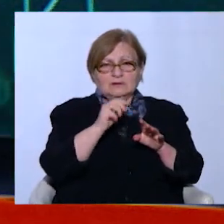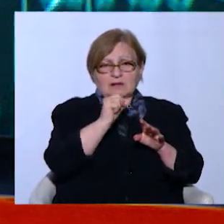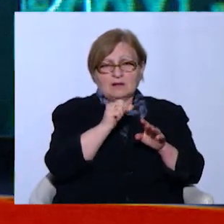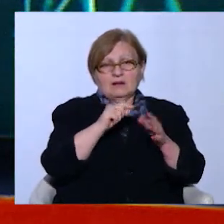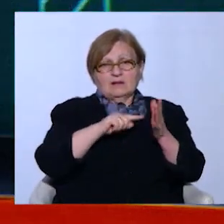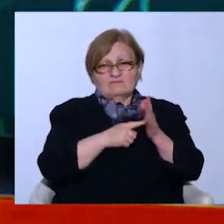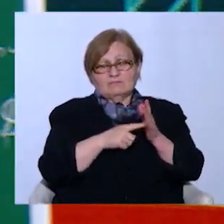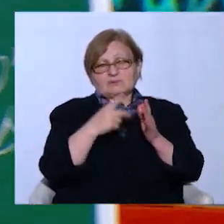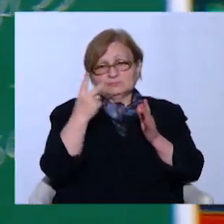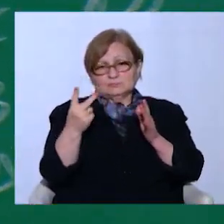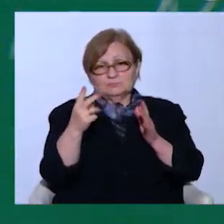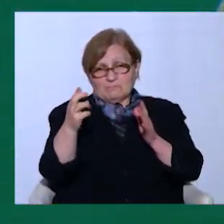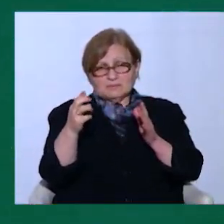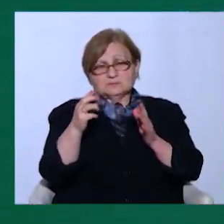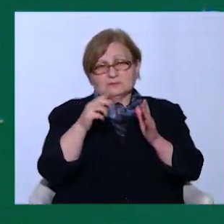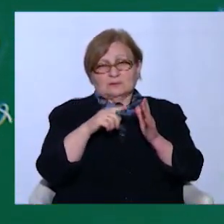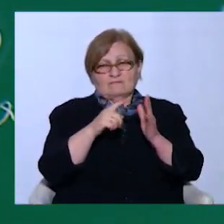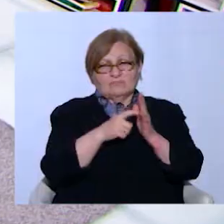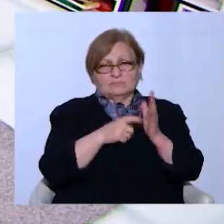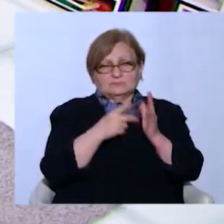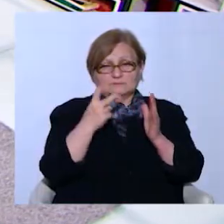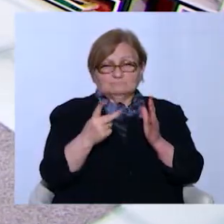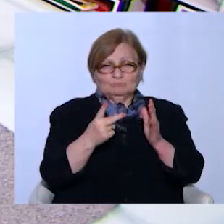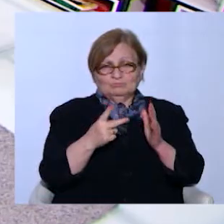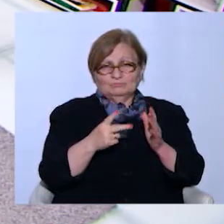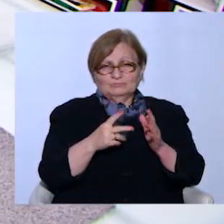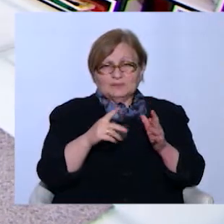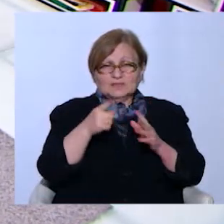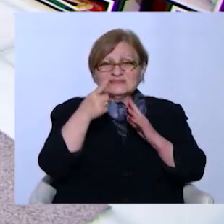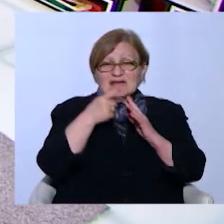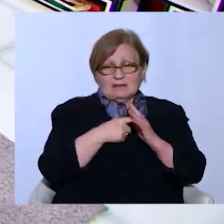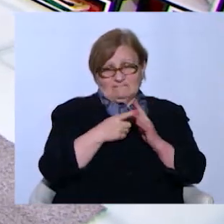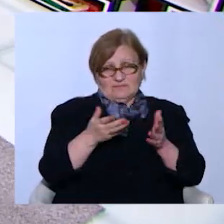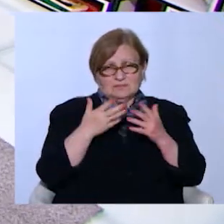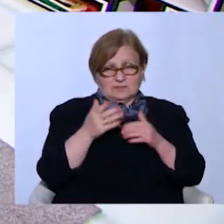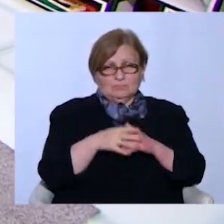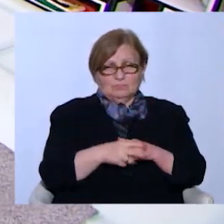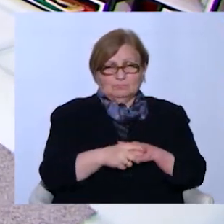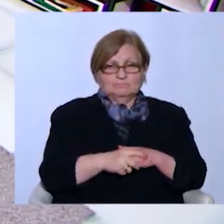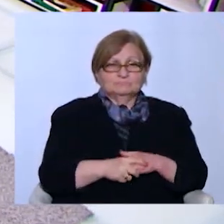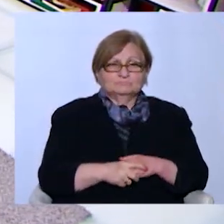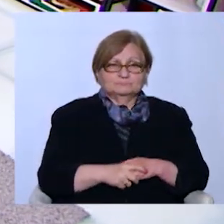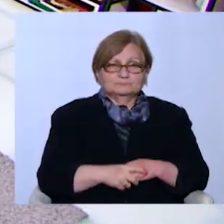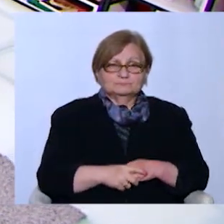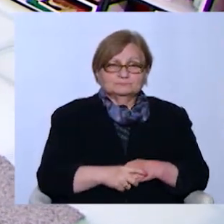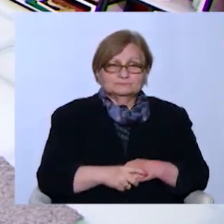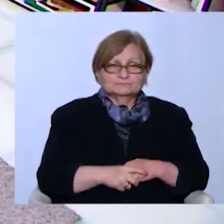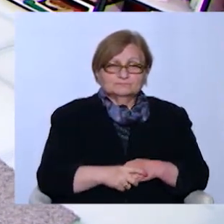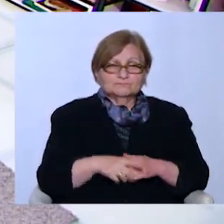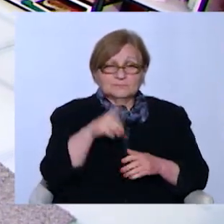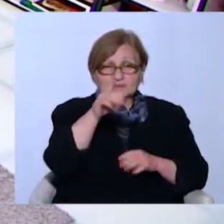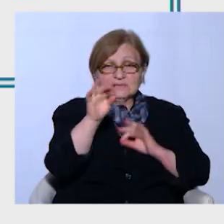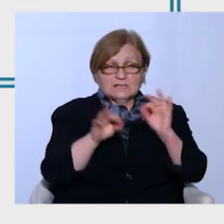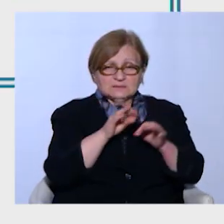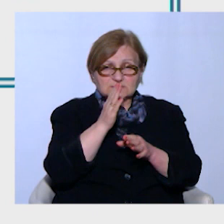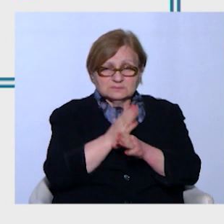და გავყოთ 2-ზე. კათეტების ნამრავლის ნახევარი. აი გთხოვთ ისე რეულში იმუშავეთ, აი ნახაზე